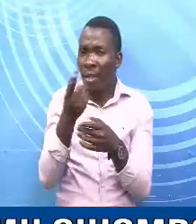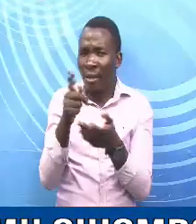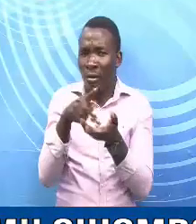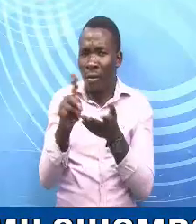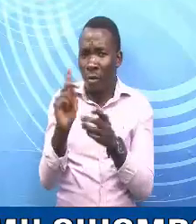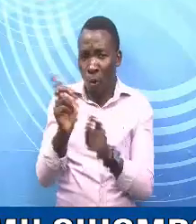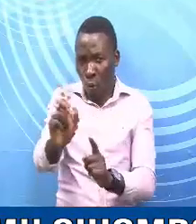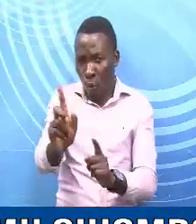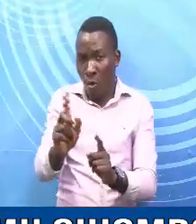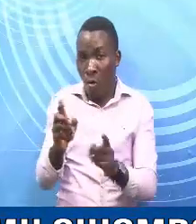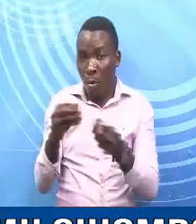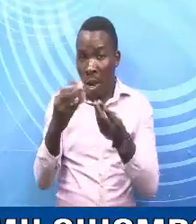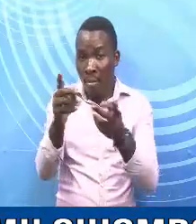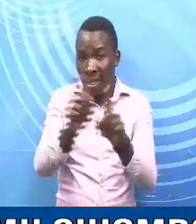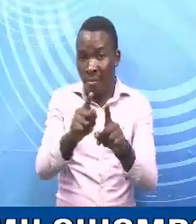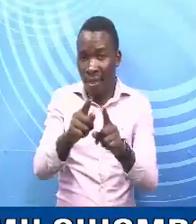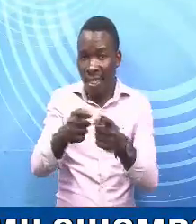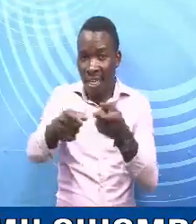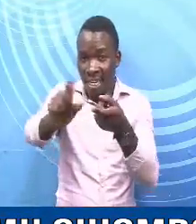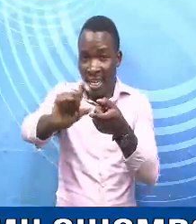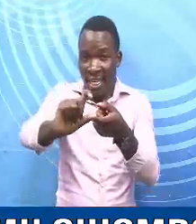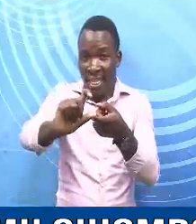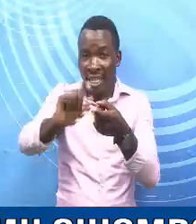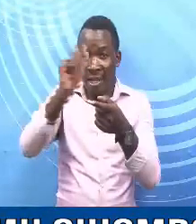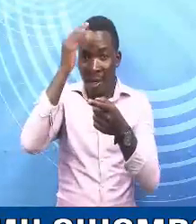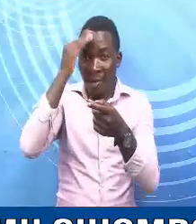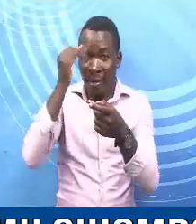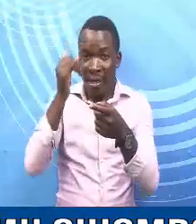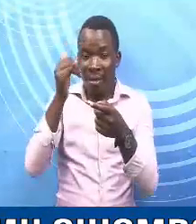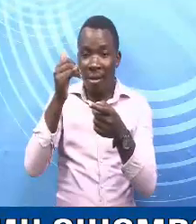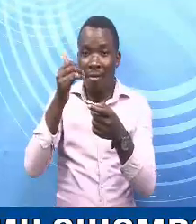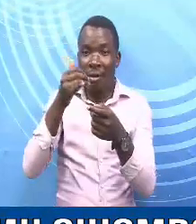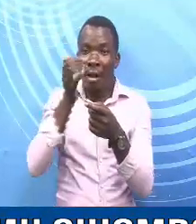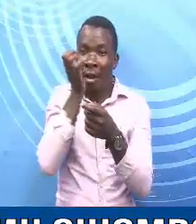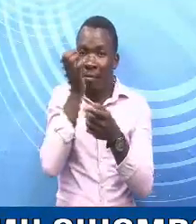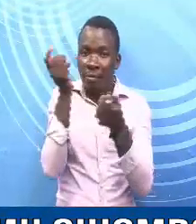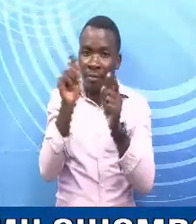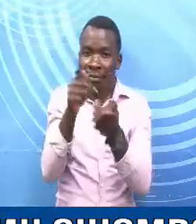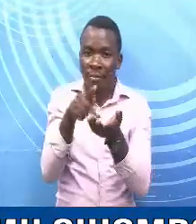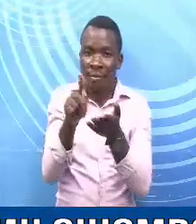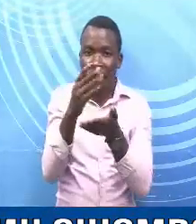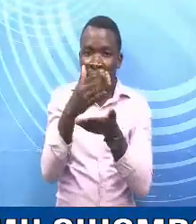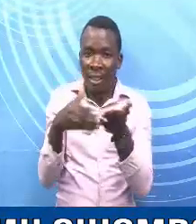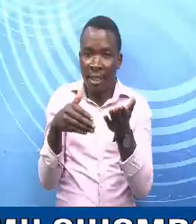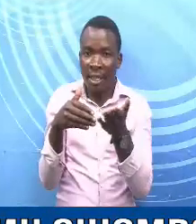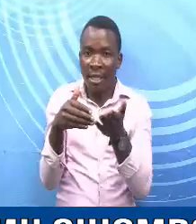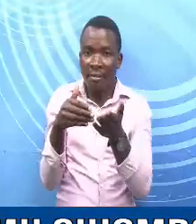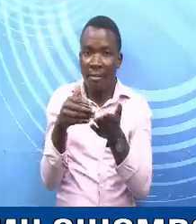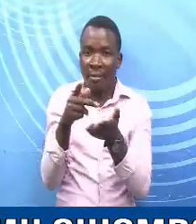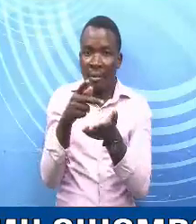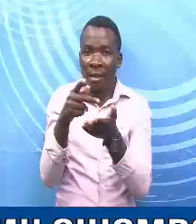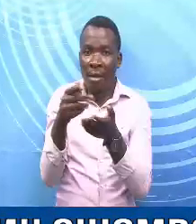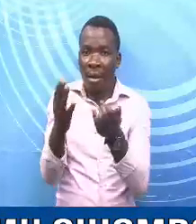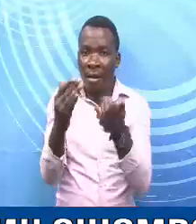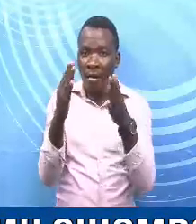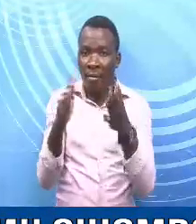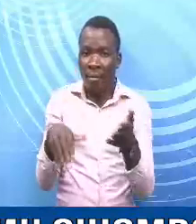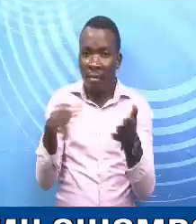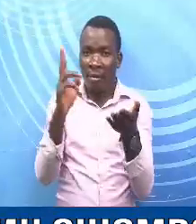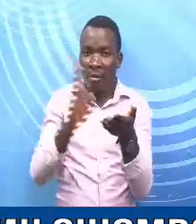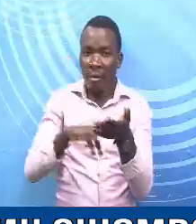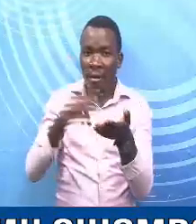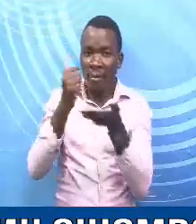ngarayishyura wayamuha nk'aho yamwongeje kuko ubundi ari nabyo bishyimbo baje kugura. Bamwe mu baguzi nabo bashimangira ko byagiye bibafasha ngo dore ko